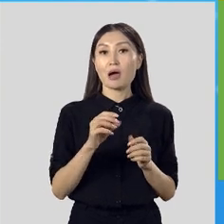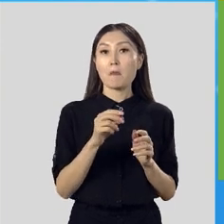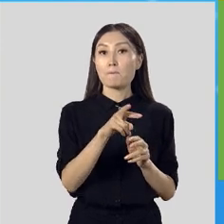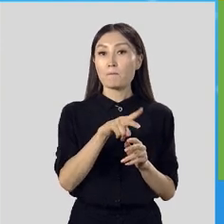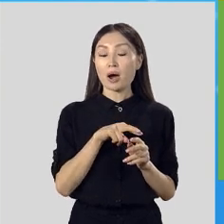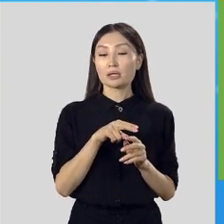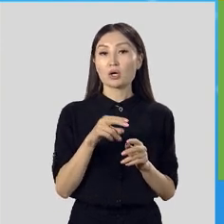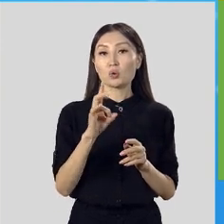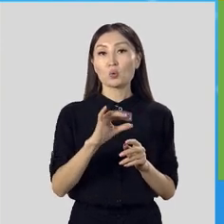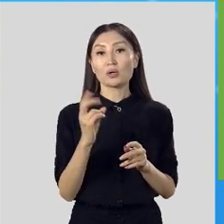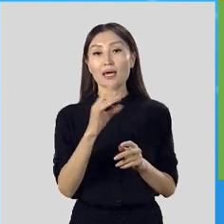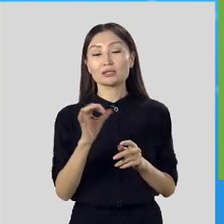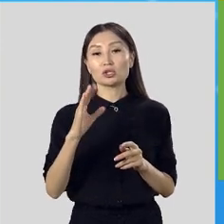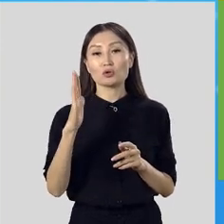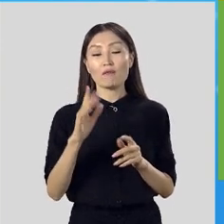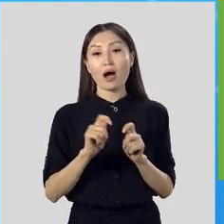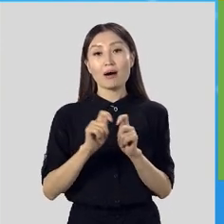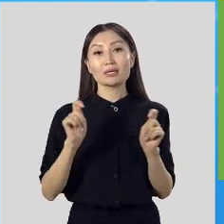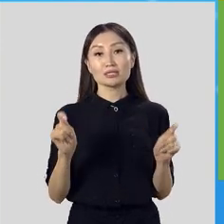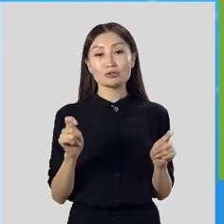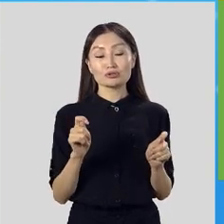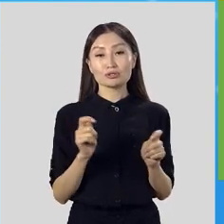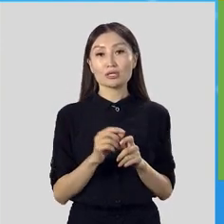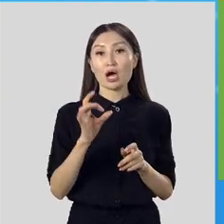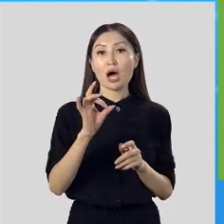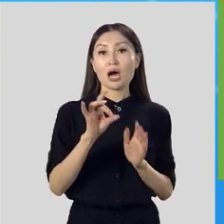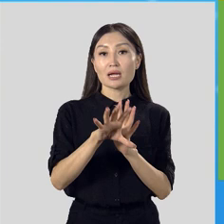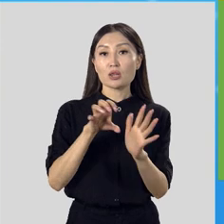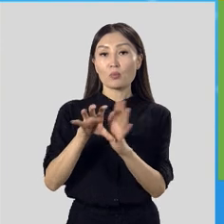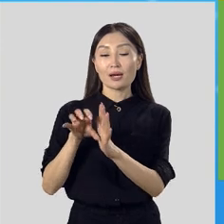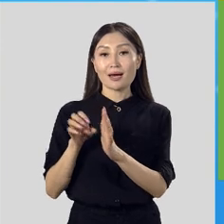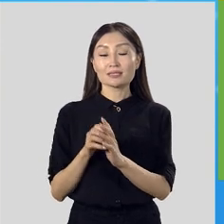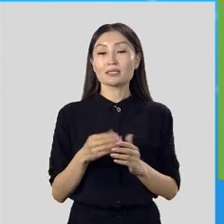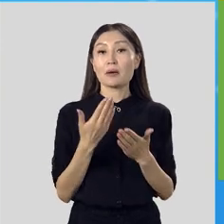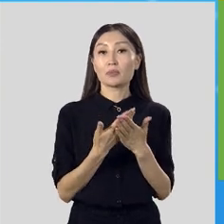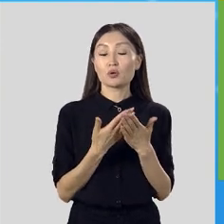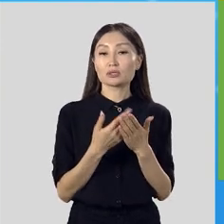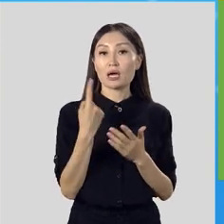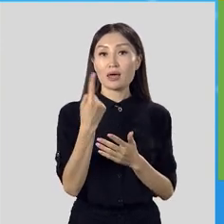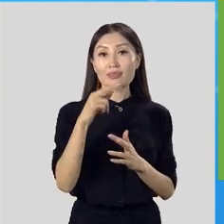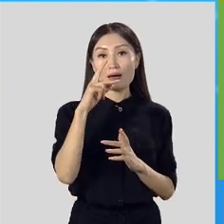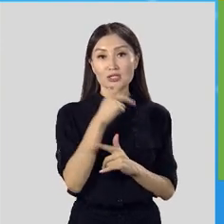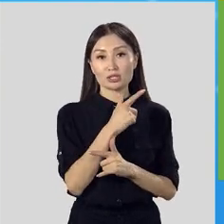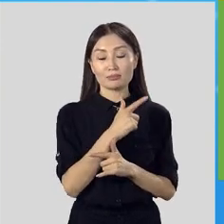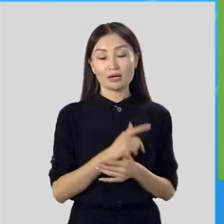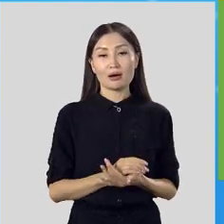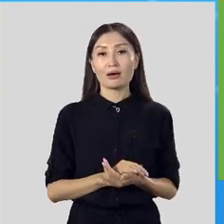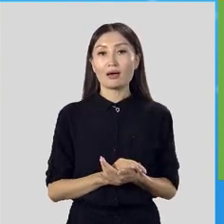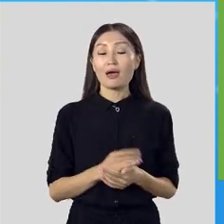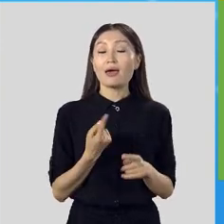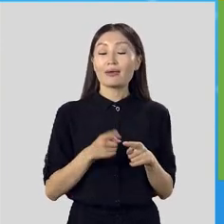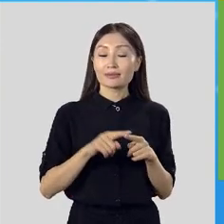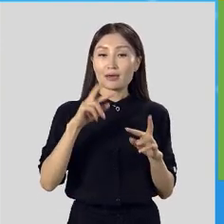пар нуклеотидов, образующихся в ходе редупликации, приходится 1 ошибка.